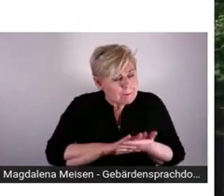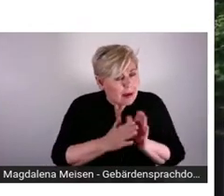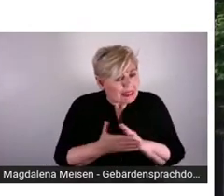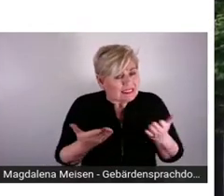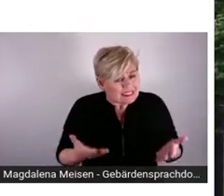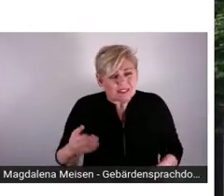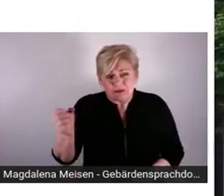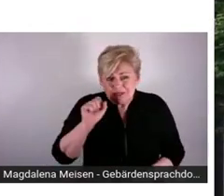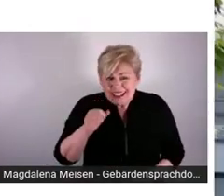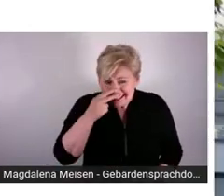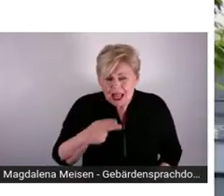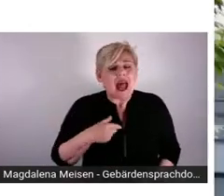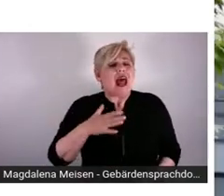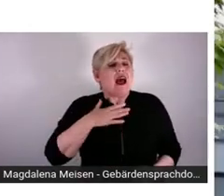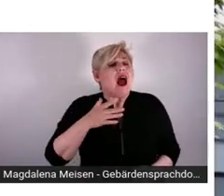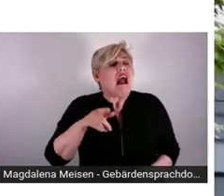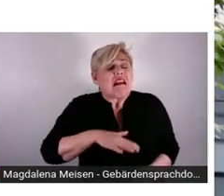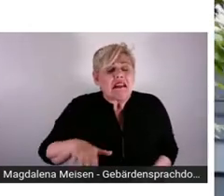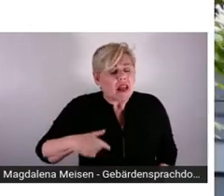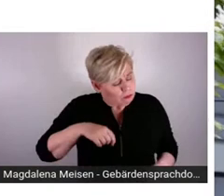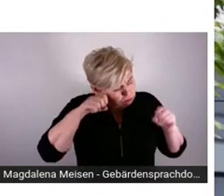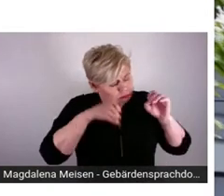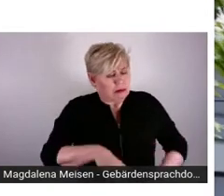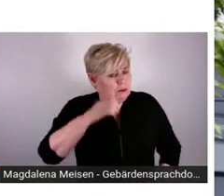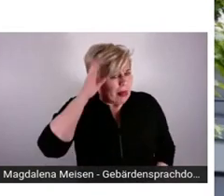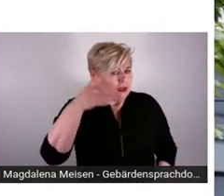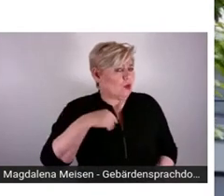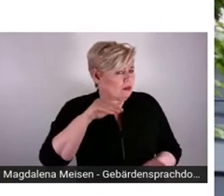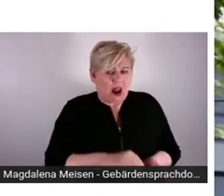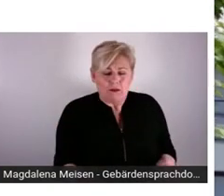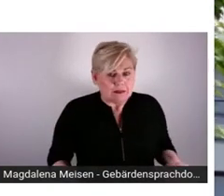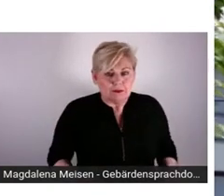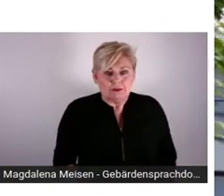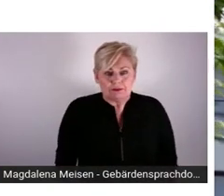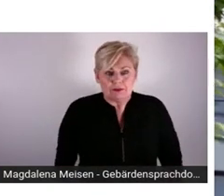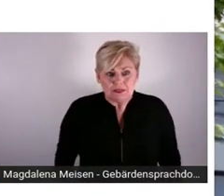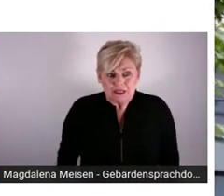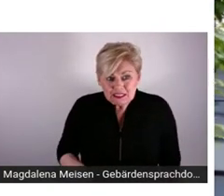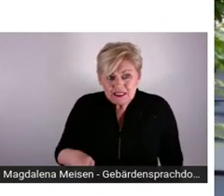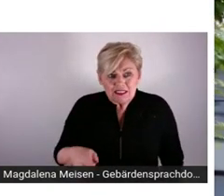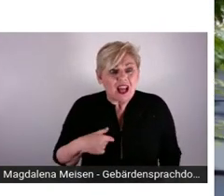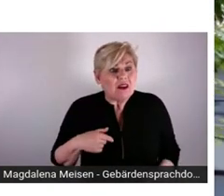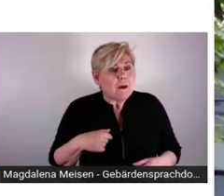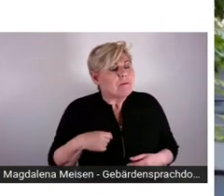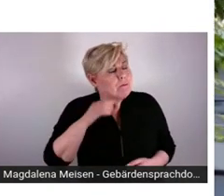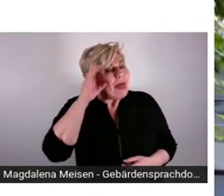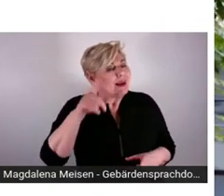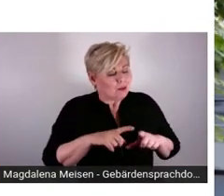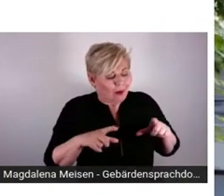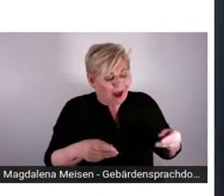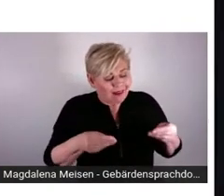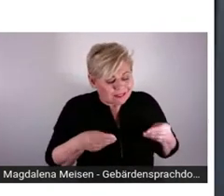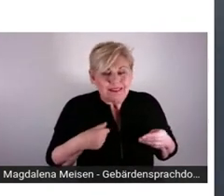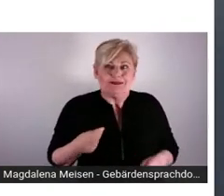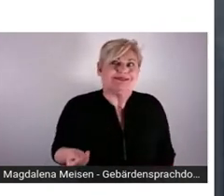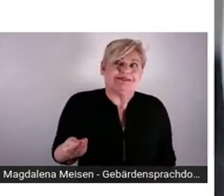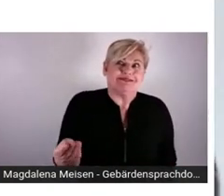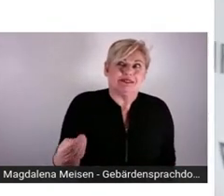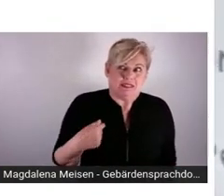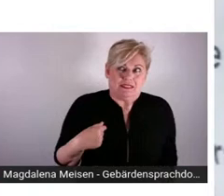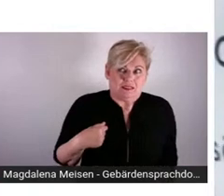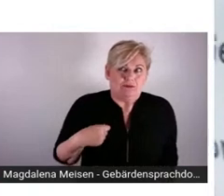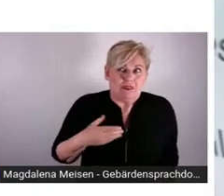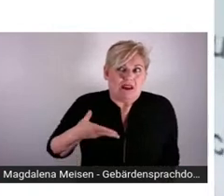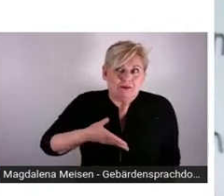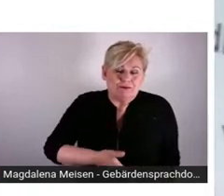lieber auf Bildung und Teilhabe verzichten, als mit irgendeiner Bildungskarte sich zu outen, dass sie Hartz-IV-Empfänger sind. Bürokratie